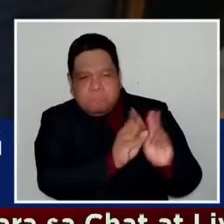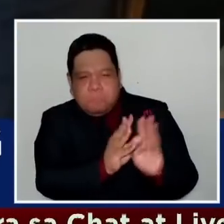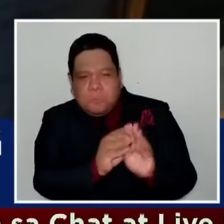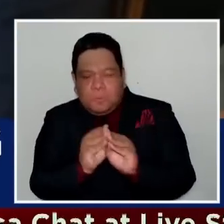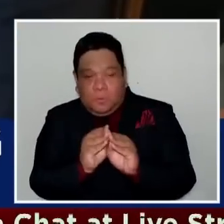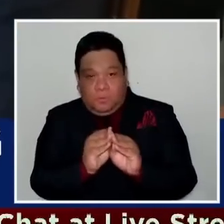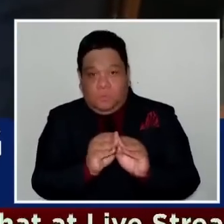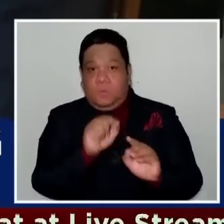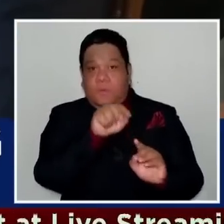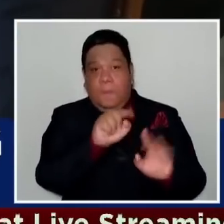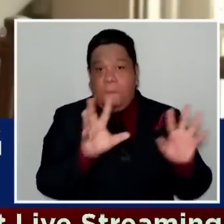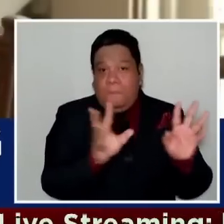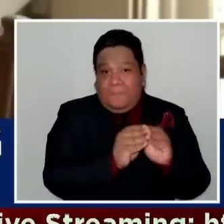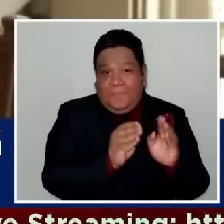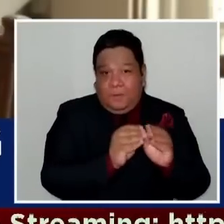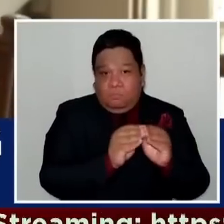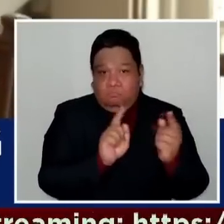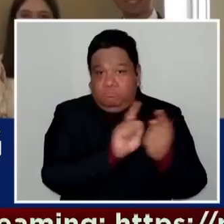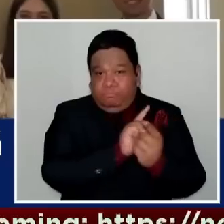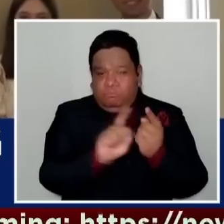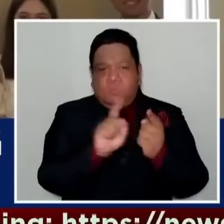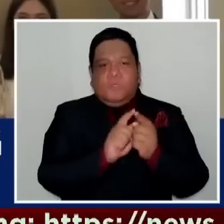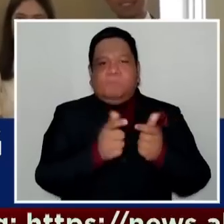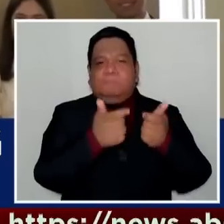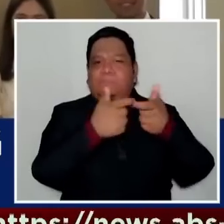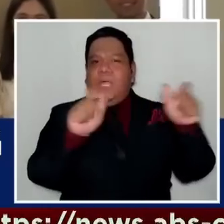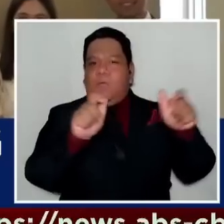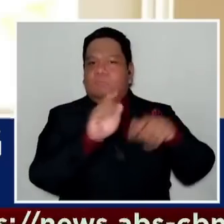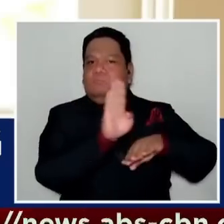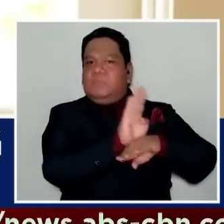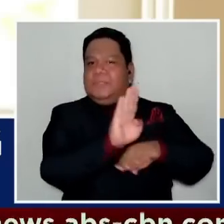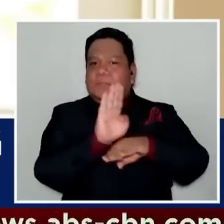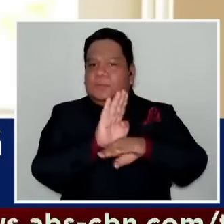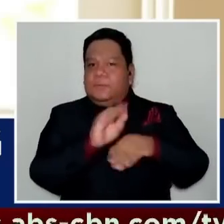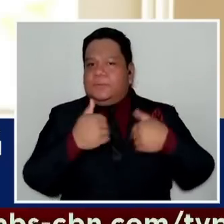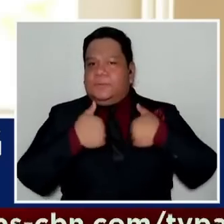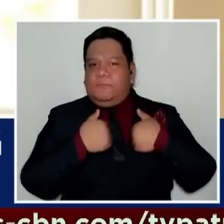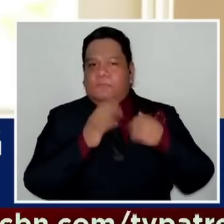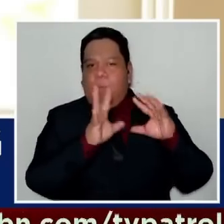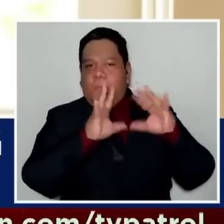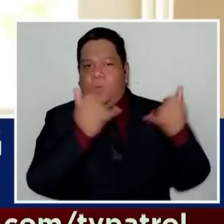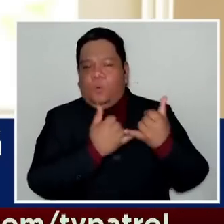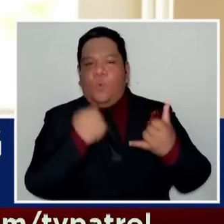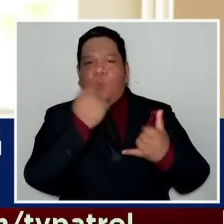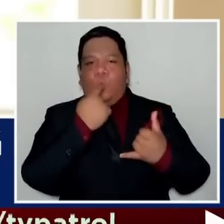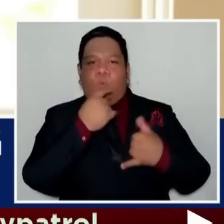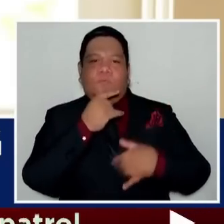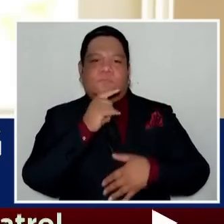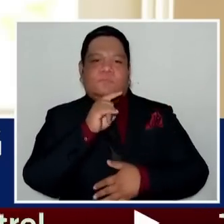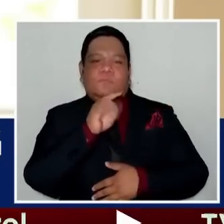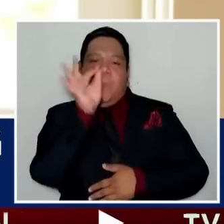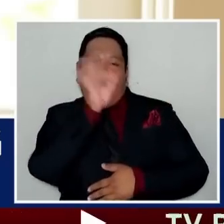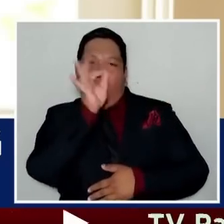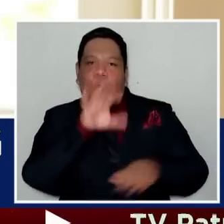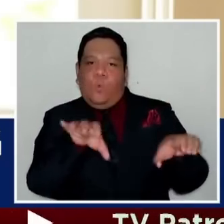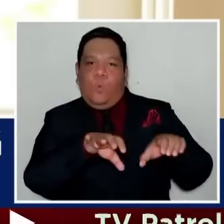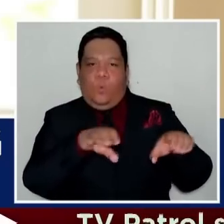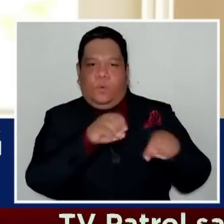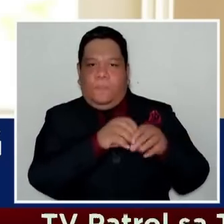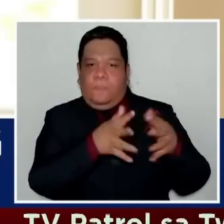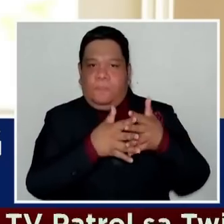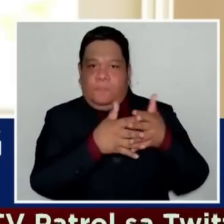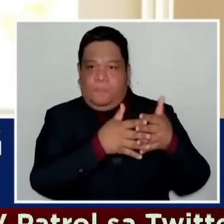mga pinakamalalaking employer ng mga manggagawang Pinoy sa Amerika. You do not represent 200,000